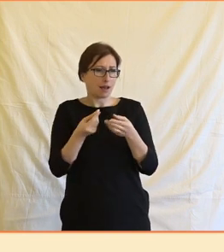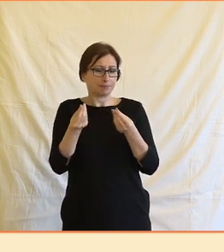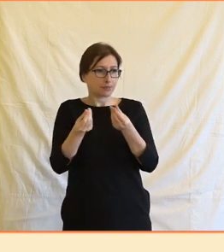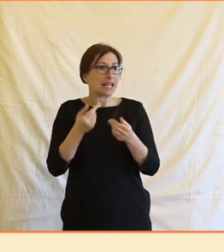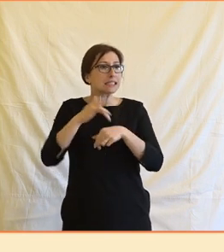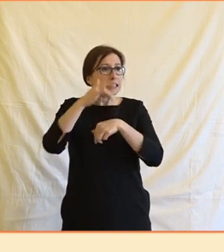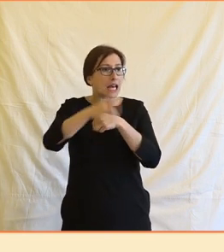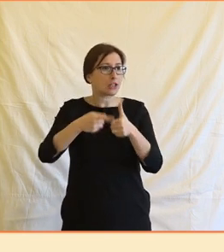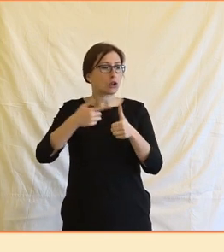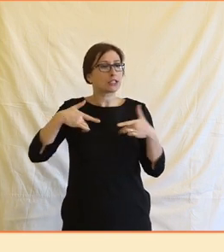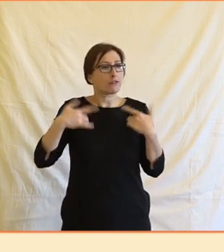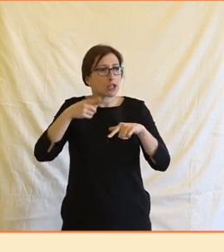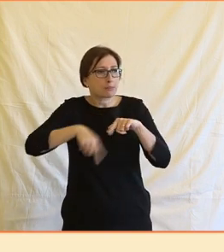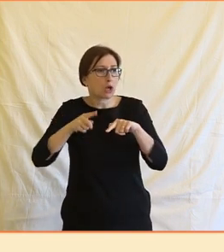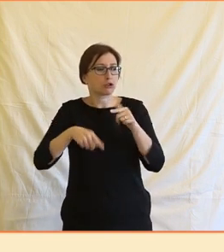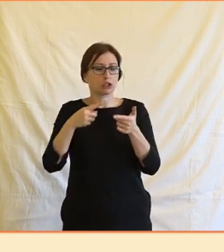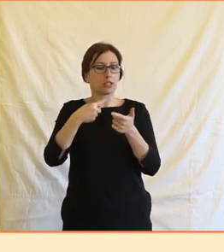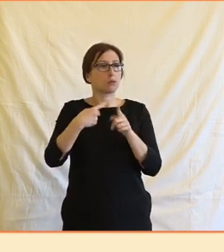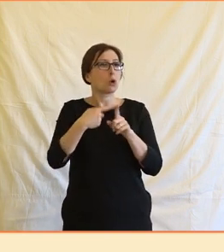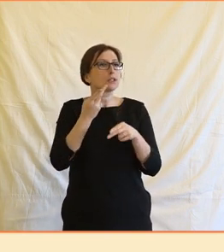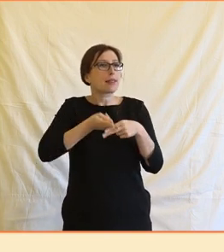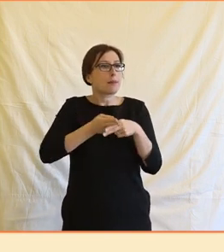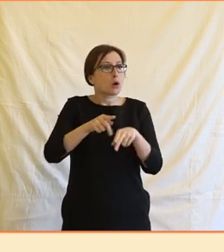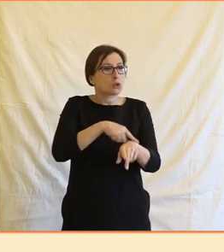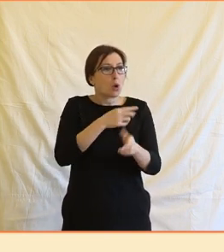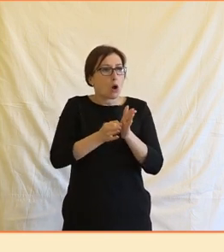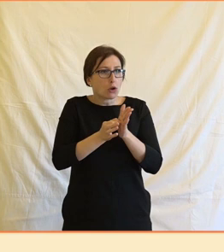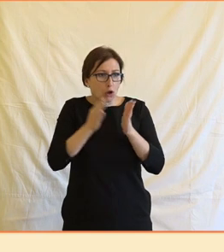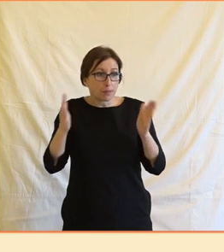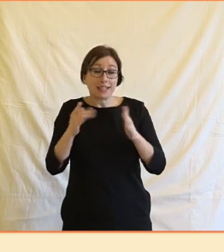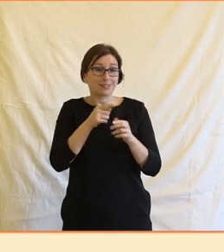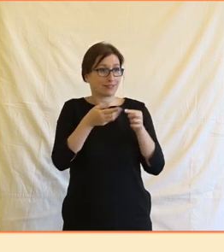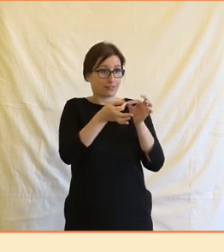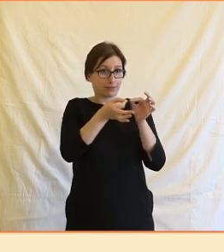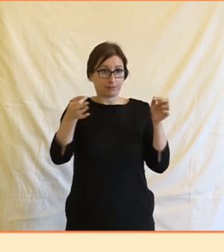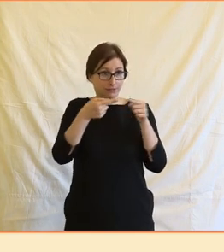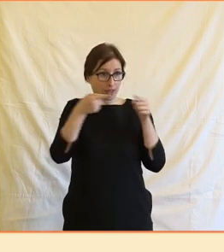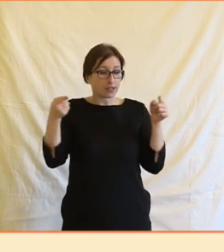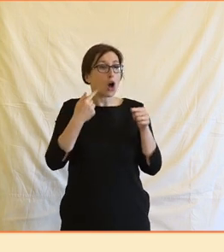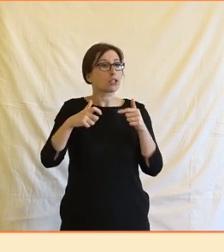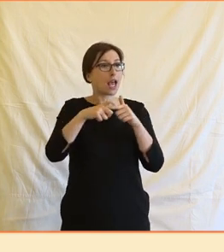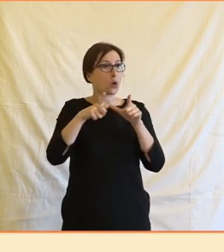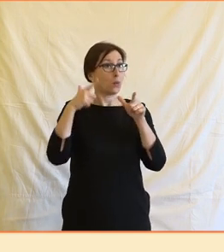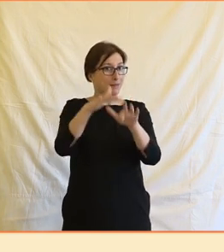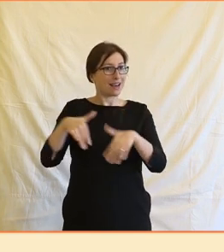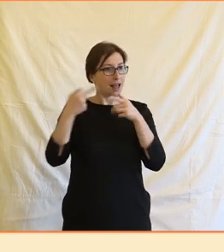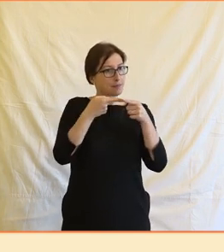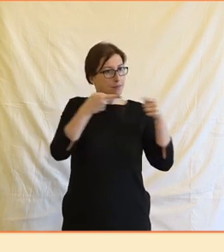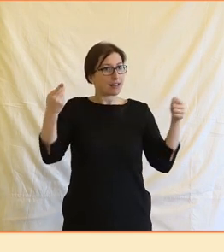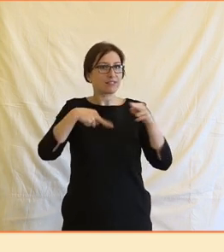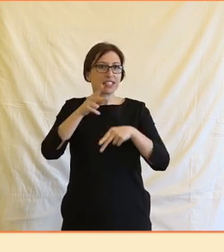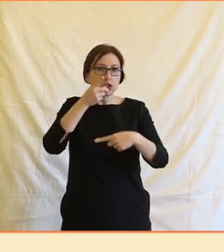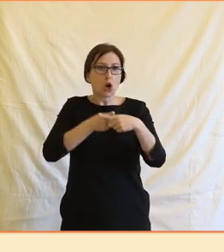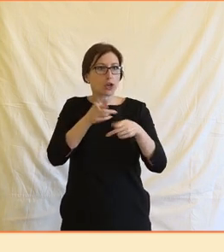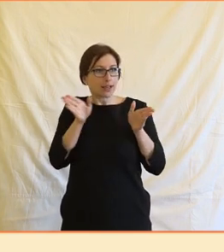o seniorech, zdravotně postižených a chronicky nemocných. Tato definice Evropského parlamentu je možná